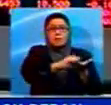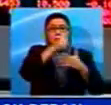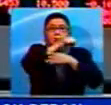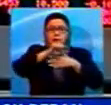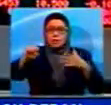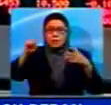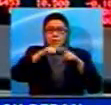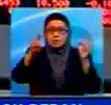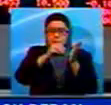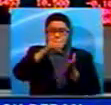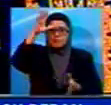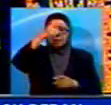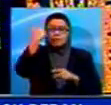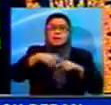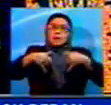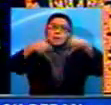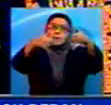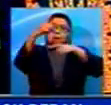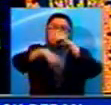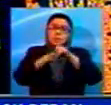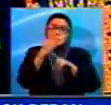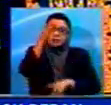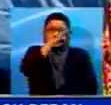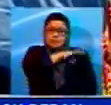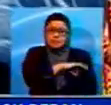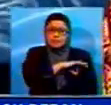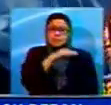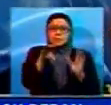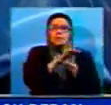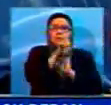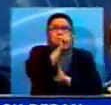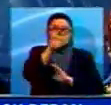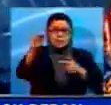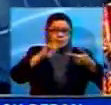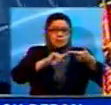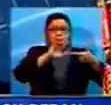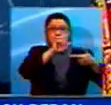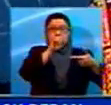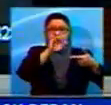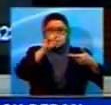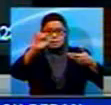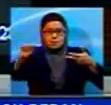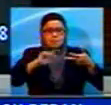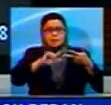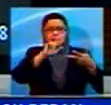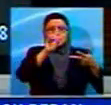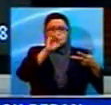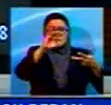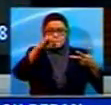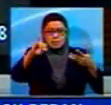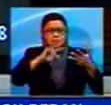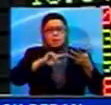mendapat manfaat daripada acara itu tidak lama lagi seperti TM aziata DG dan Astro sepanjang Minggu